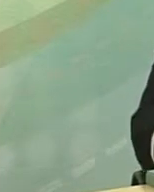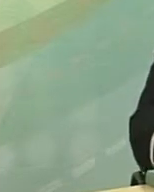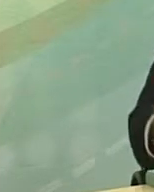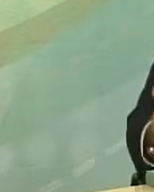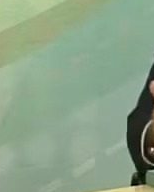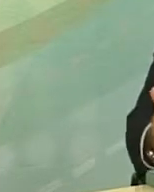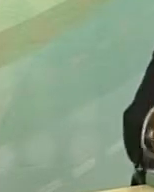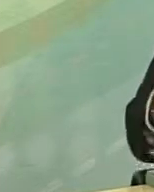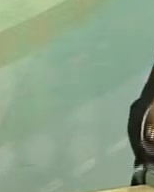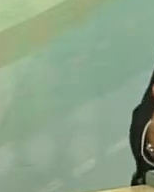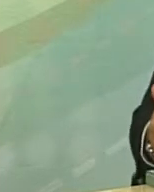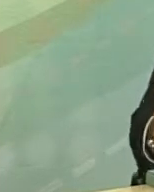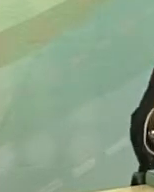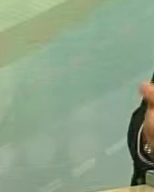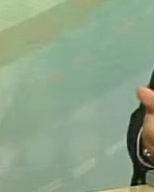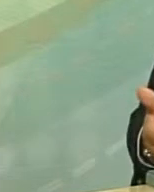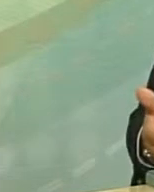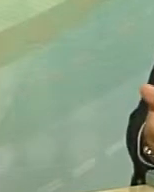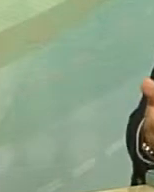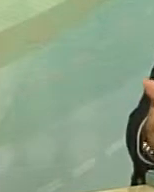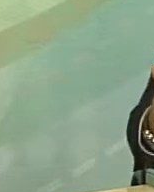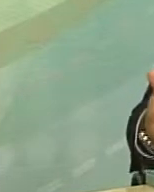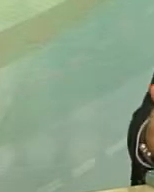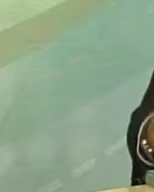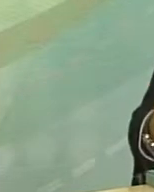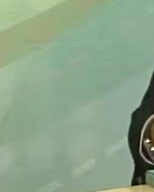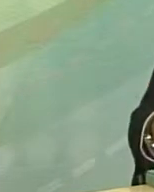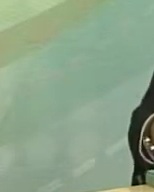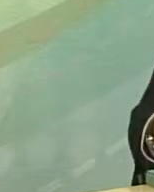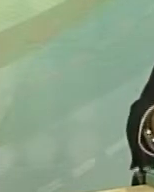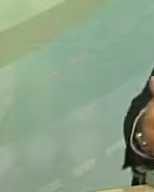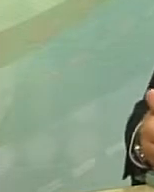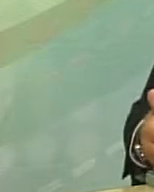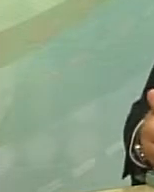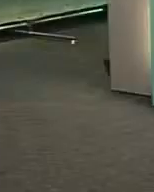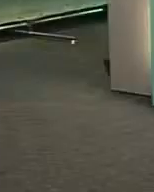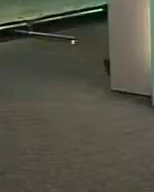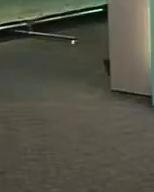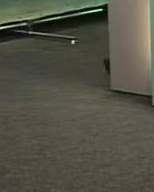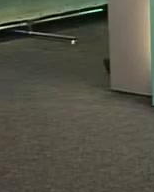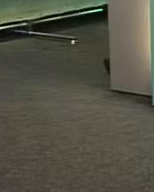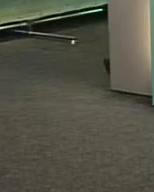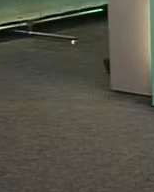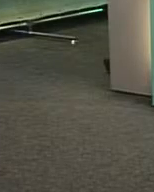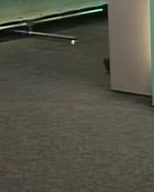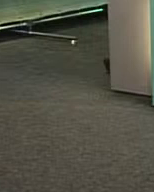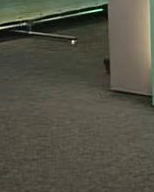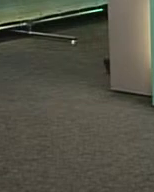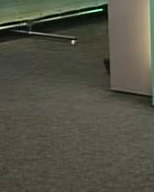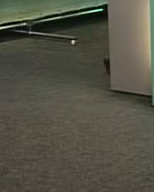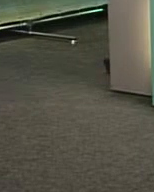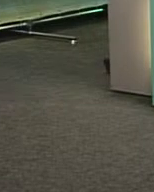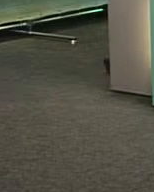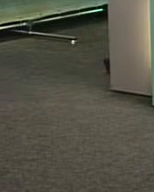Верховна Рада, і надати, і наш президент пішли на те, що ми проголосували за особливий статус Донбасу. Що, будь ласка, ми готові провести